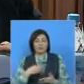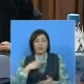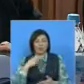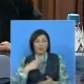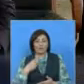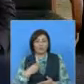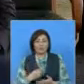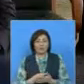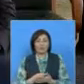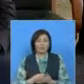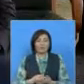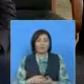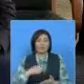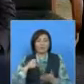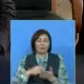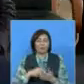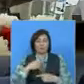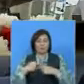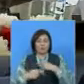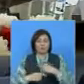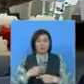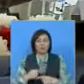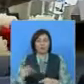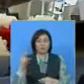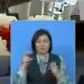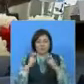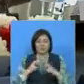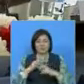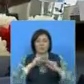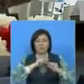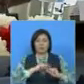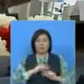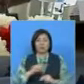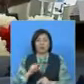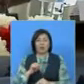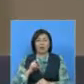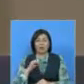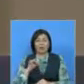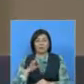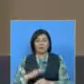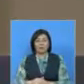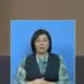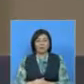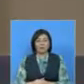мнениями и предложениями по вопросам дальнейшей исследовательской работы в архивах.